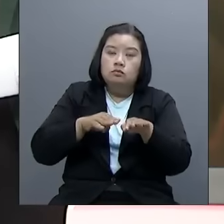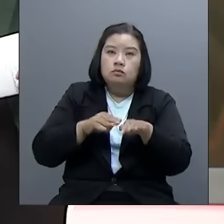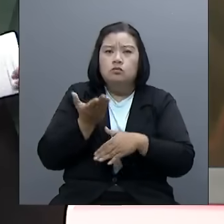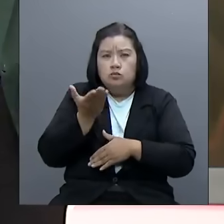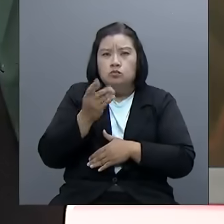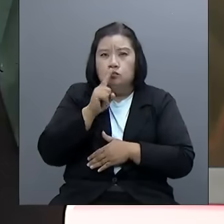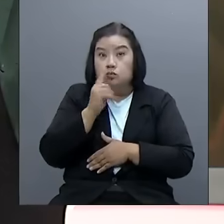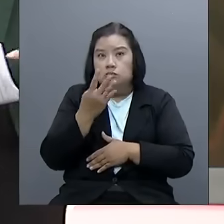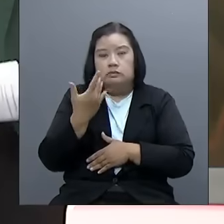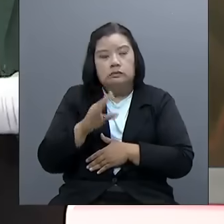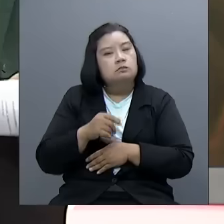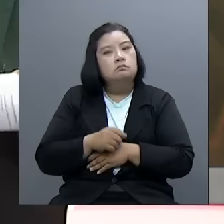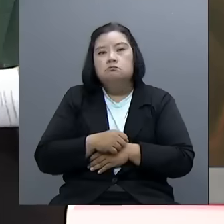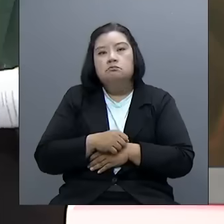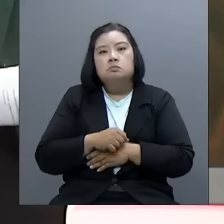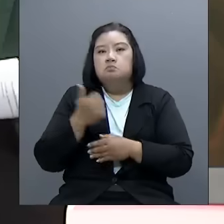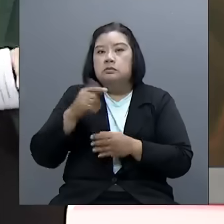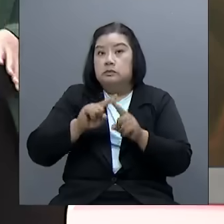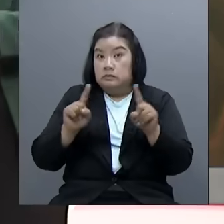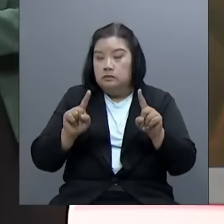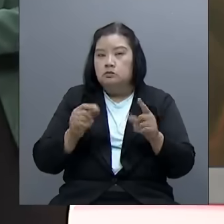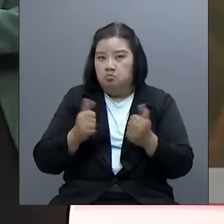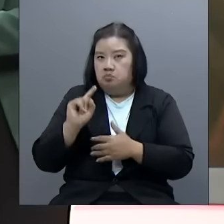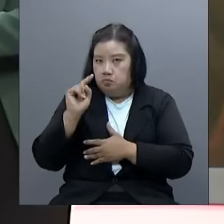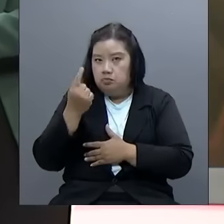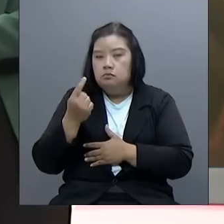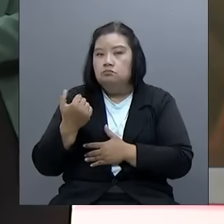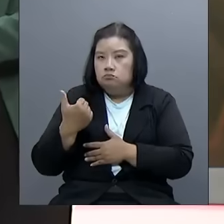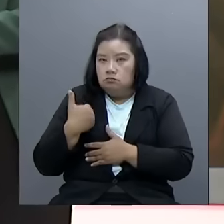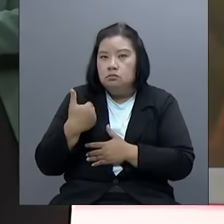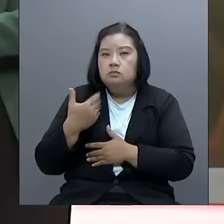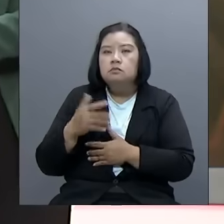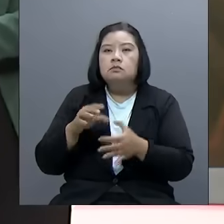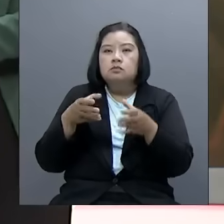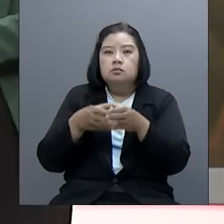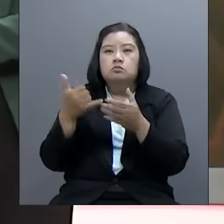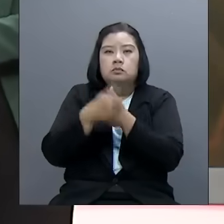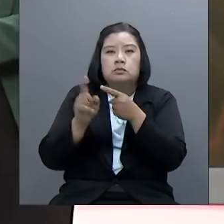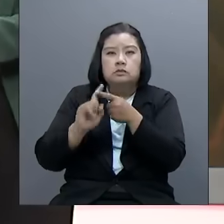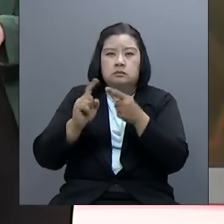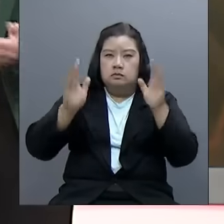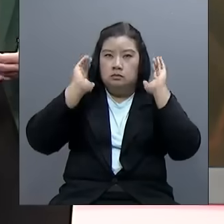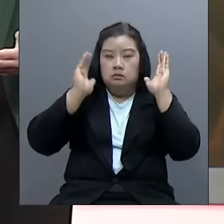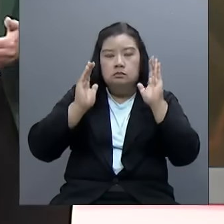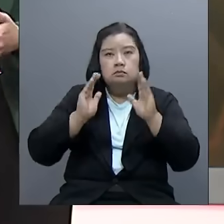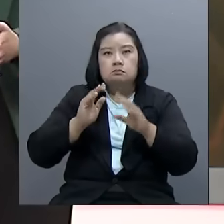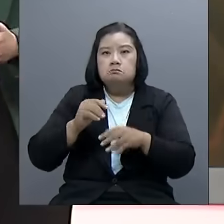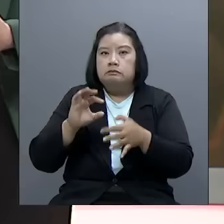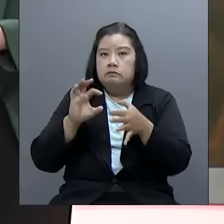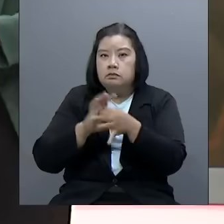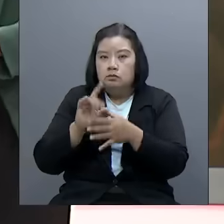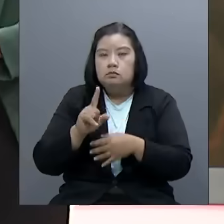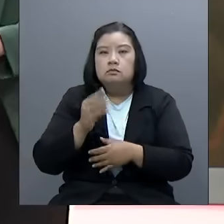ครั้งค่ะการผ่านมติดังกล่าวนะเกิดขึ้นหลังจากกระแสกดดันในเวทีโลกเนี่ยรุนแรงมากขึ้นค่ะโดยเฉพาะนับตั้งแต่